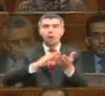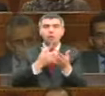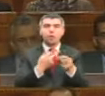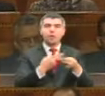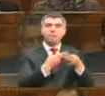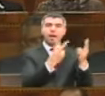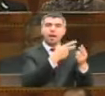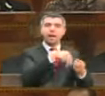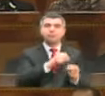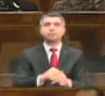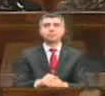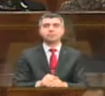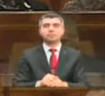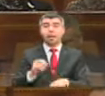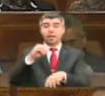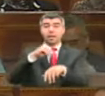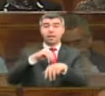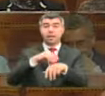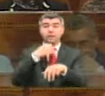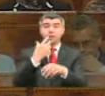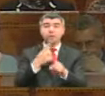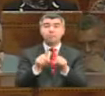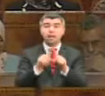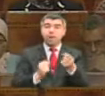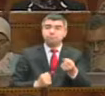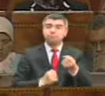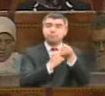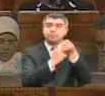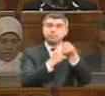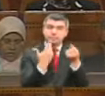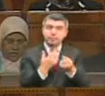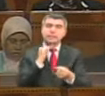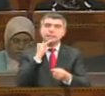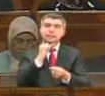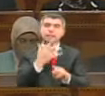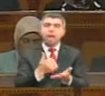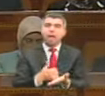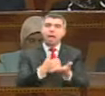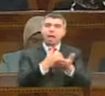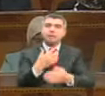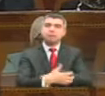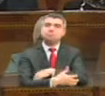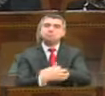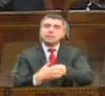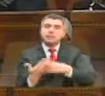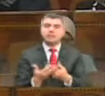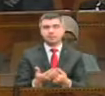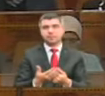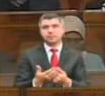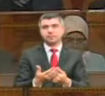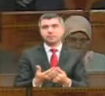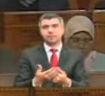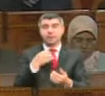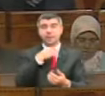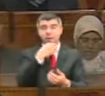سياسة اجتماعية داعمة للفئات الهشة والفقيرة. وهي مناسبة